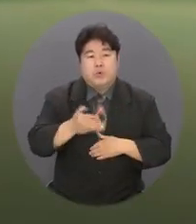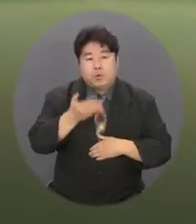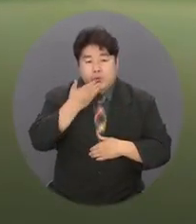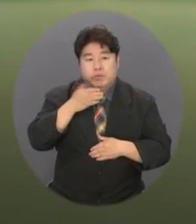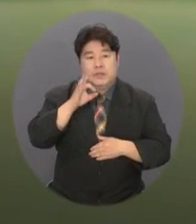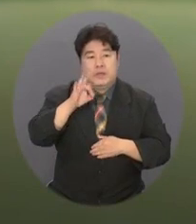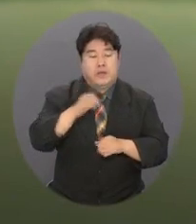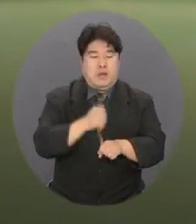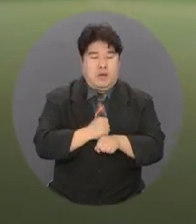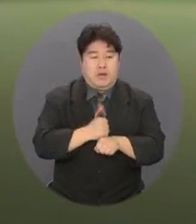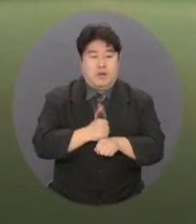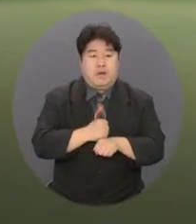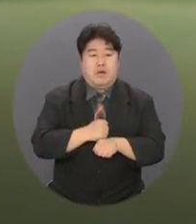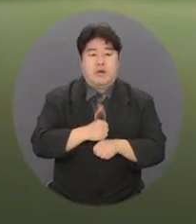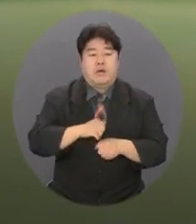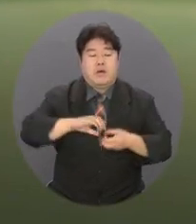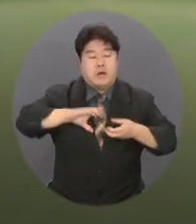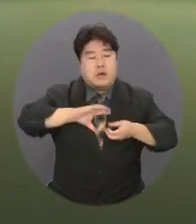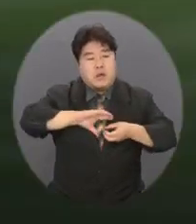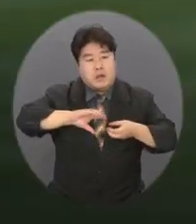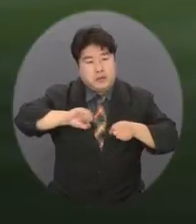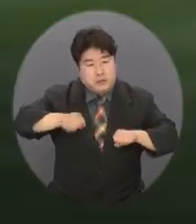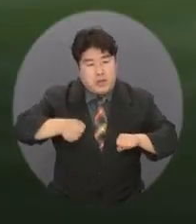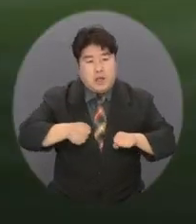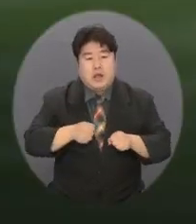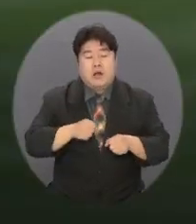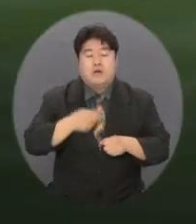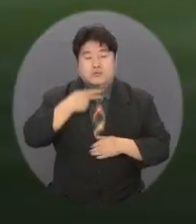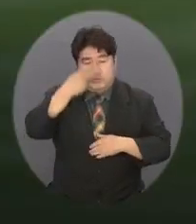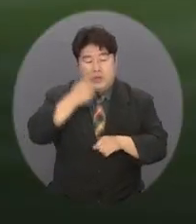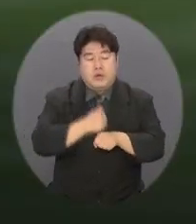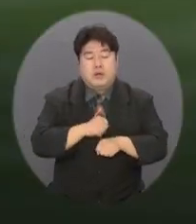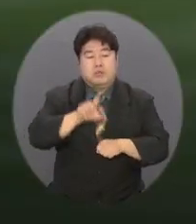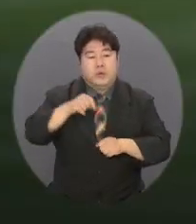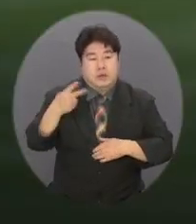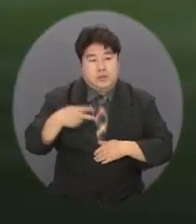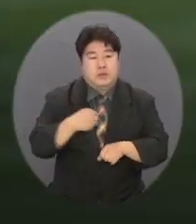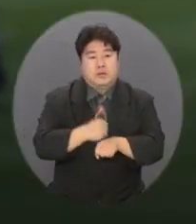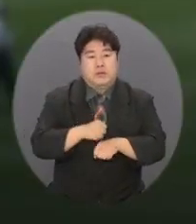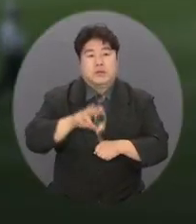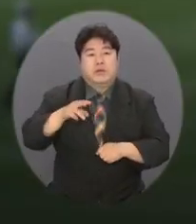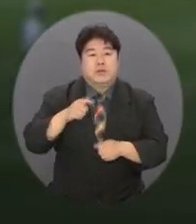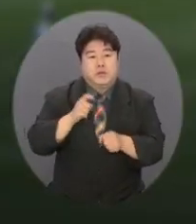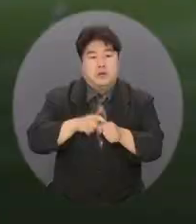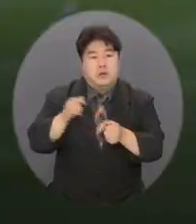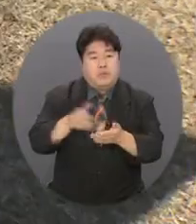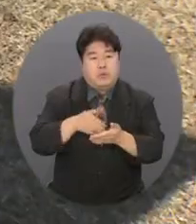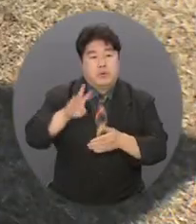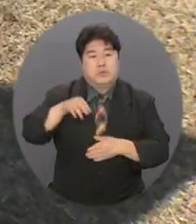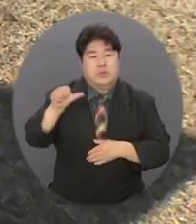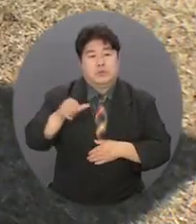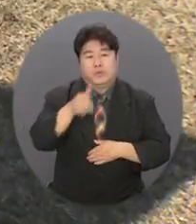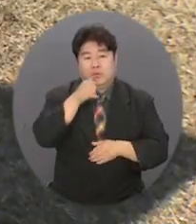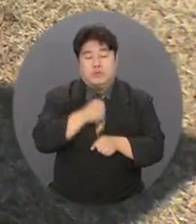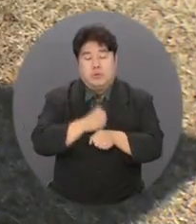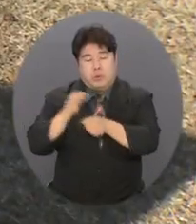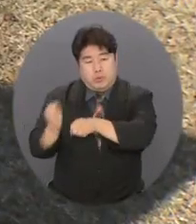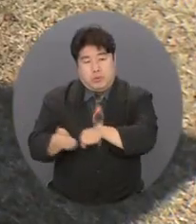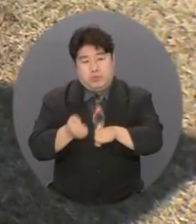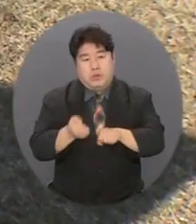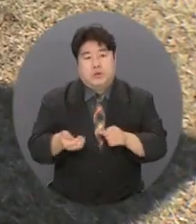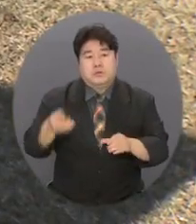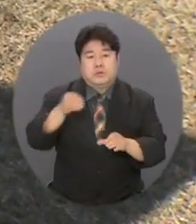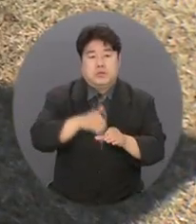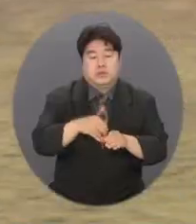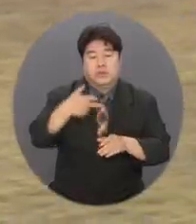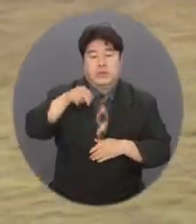값은 막걸리 한병에 12,000원 떡볶이는 35,000원 하는 곳도 있습니다 골프장비 를 신는 카트